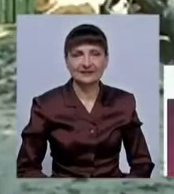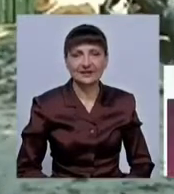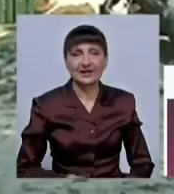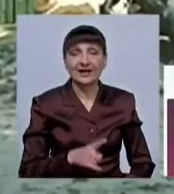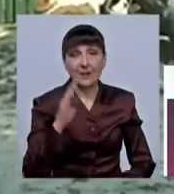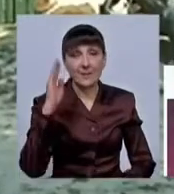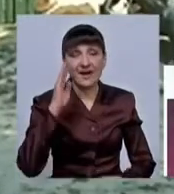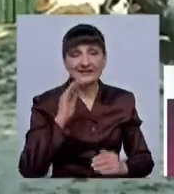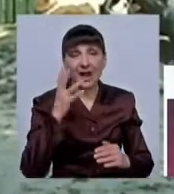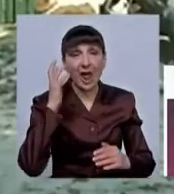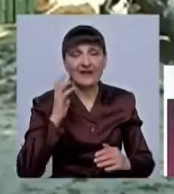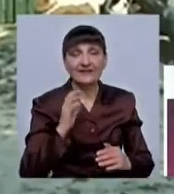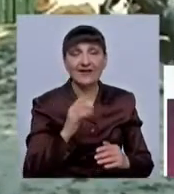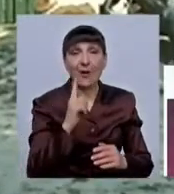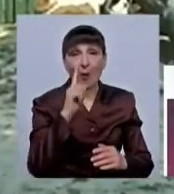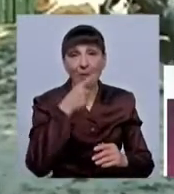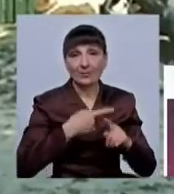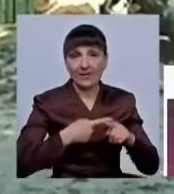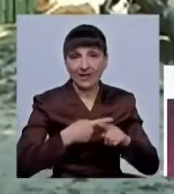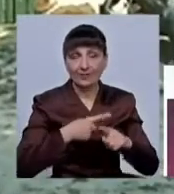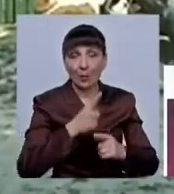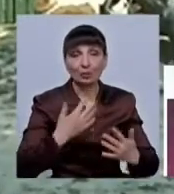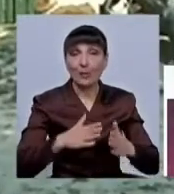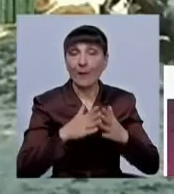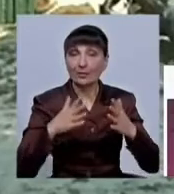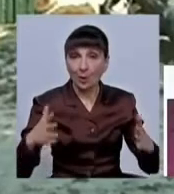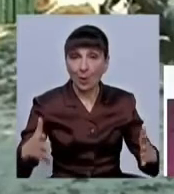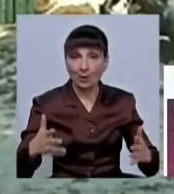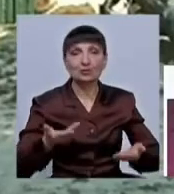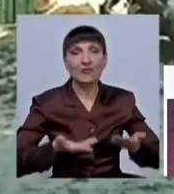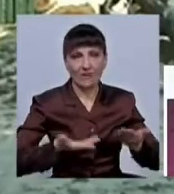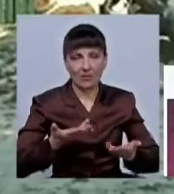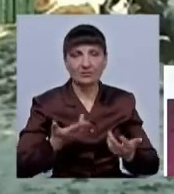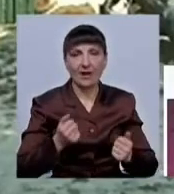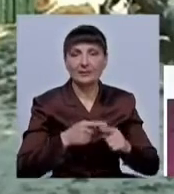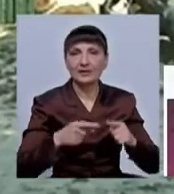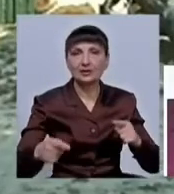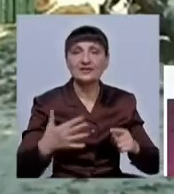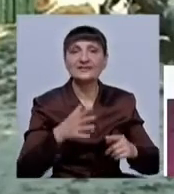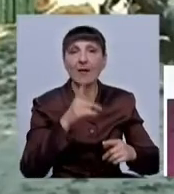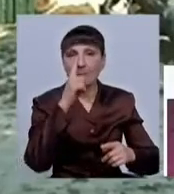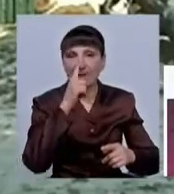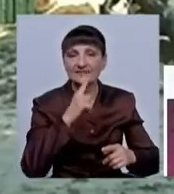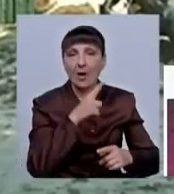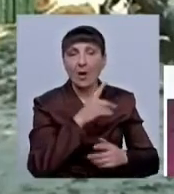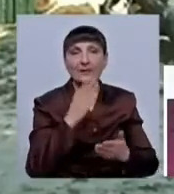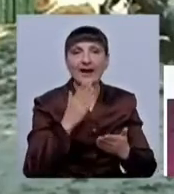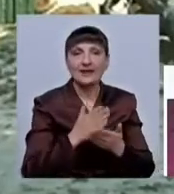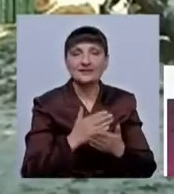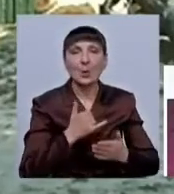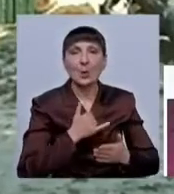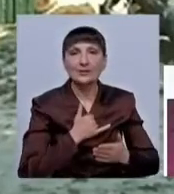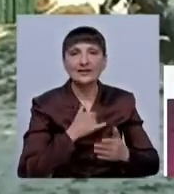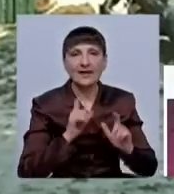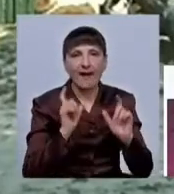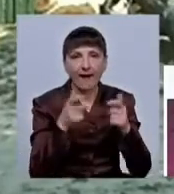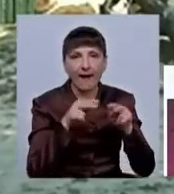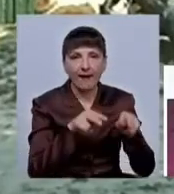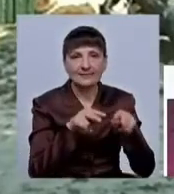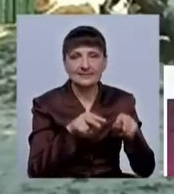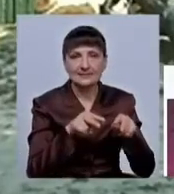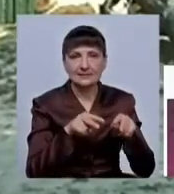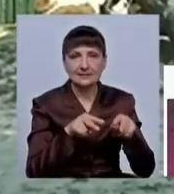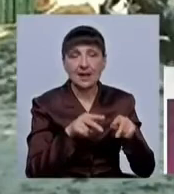Симбе сейчас 1,5 года. Львенок заметно подрос и набрал массу. На протяжении нескольких месяцев он находился у нас в карантинном